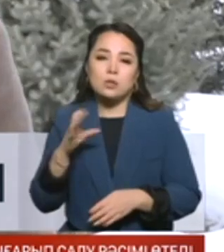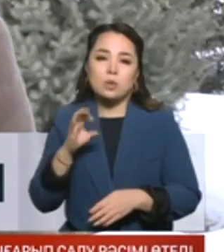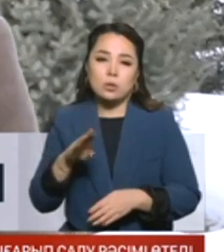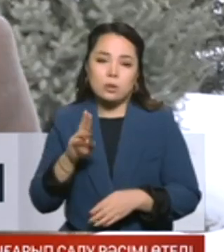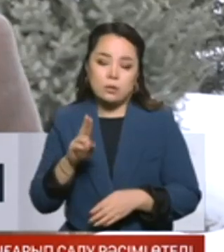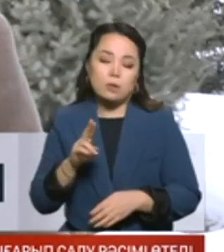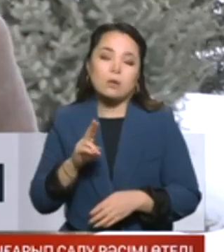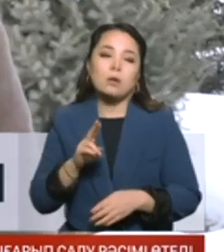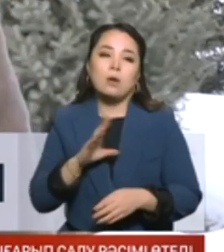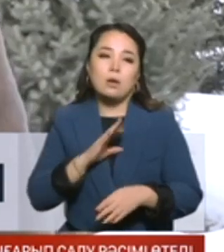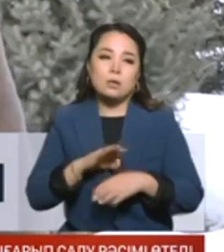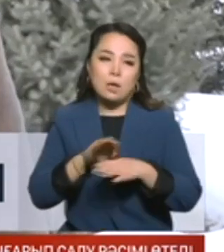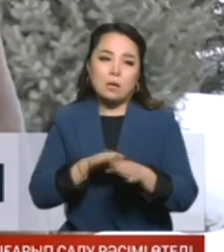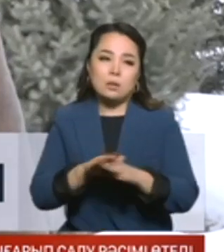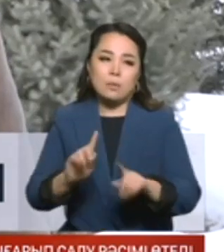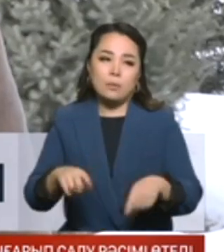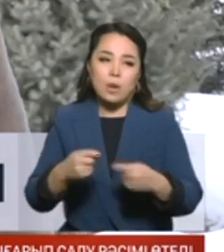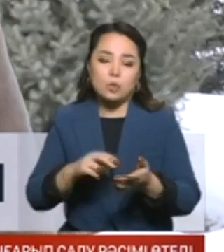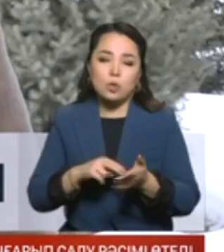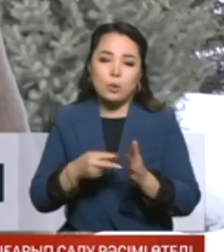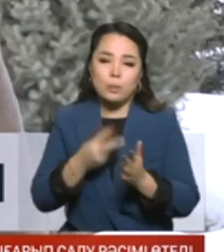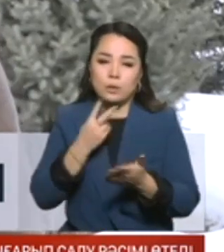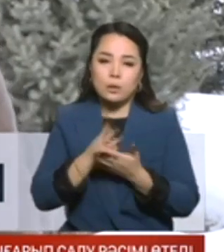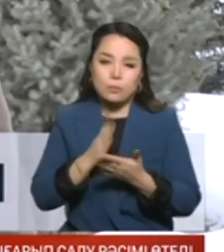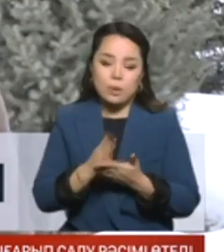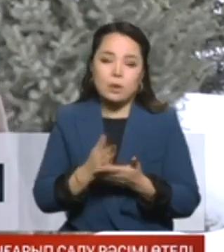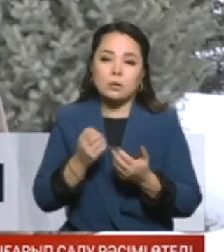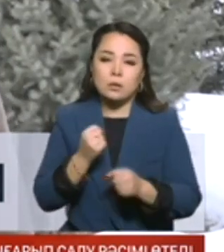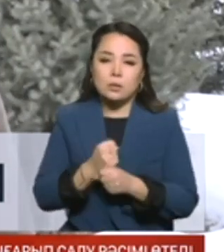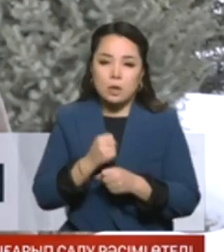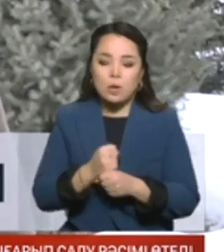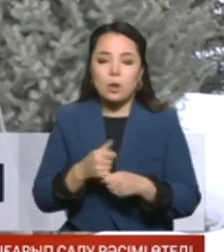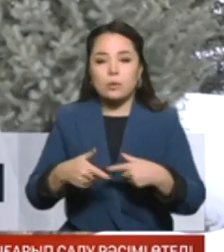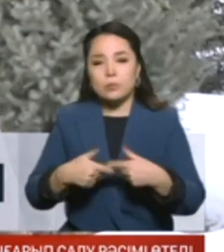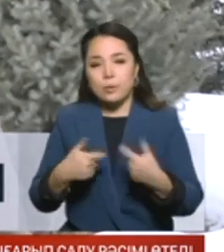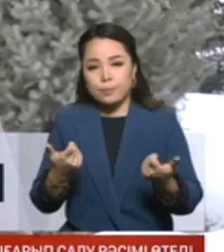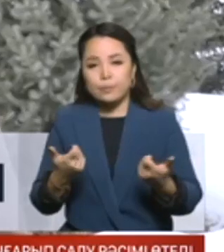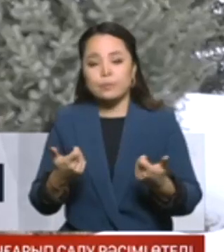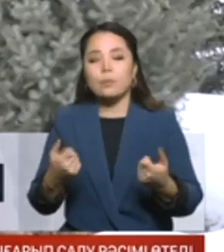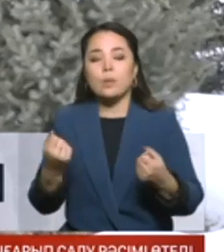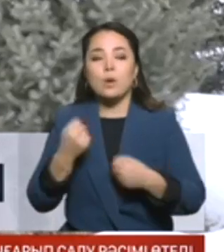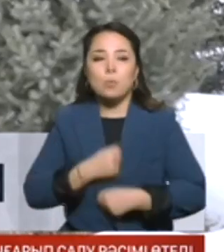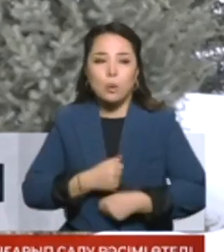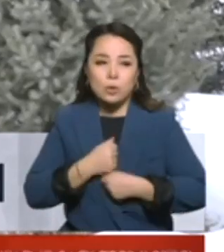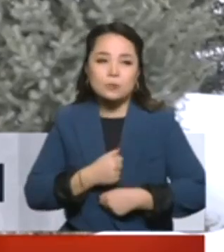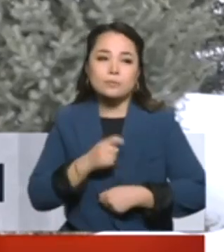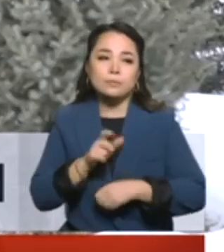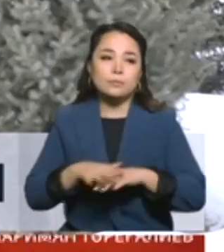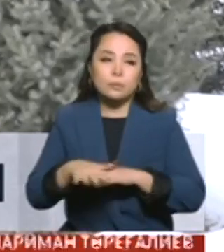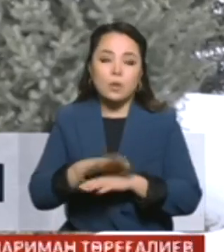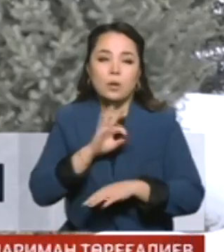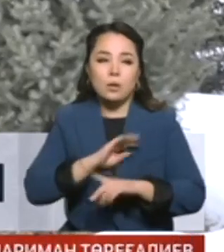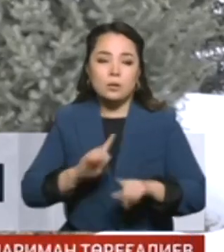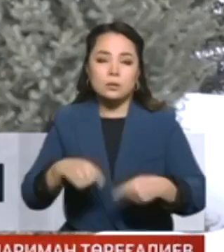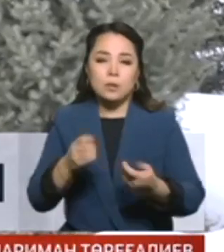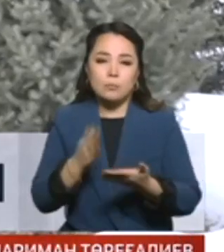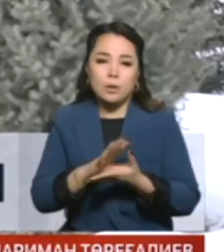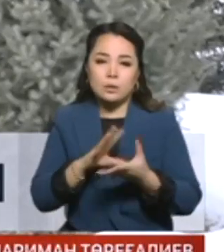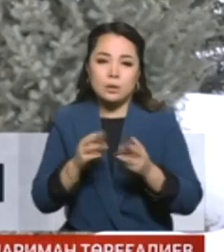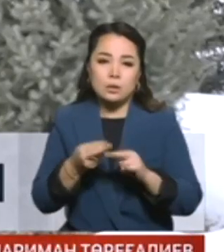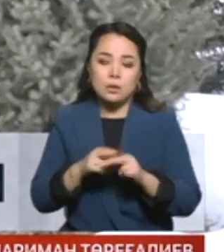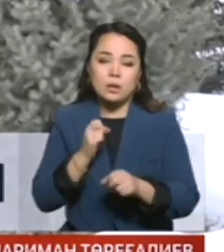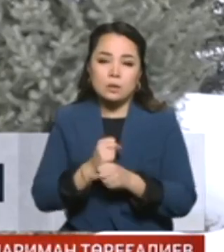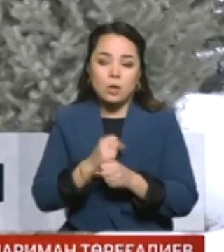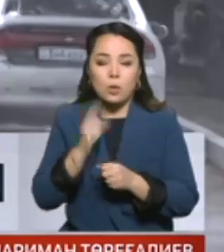жатыр. Мен де сол өзім жоспарлап жатырмын. Бір сол жерден қонақ үйлер, жаңағы монша халыққа тиімді мүмкіндігі бар дүниелер жасасам